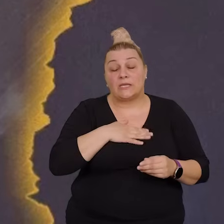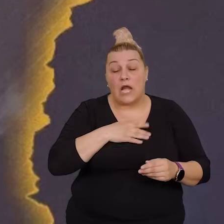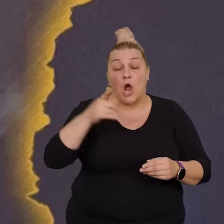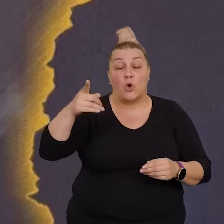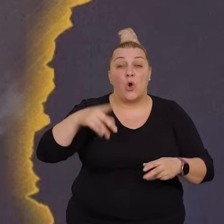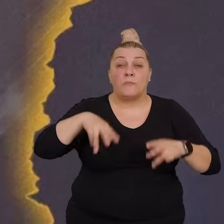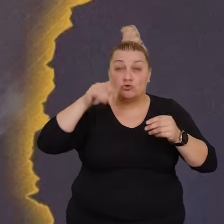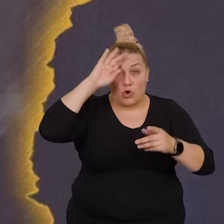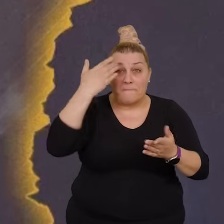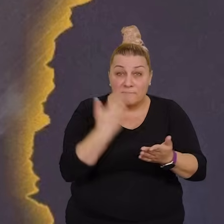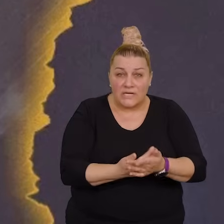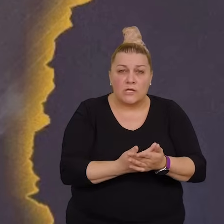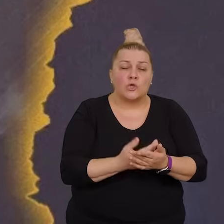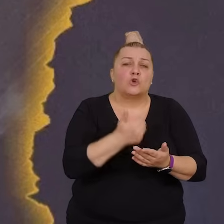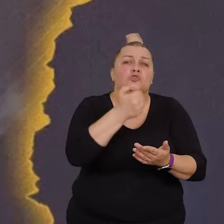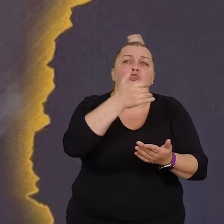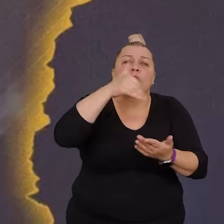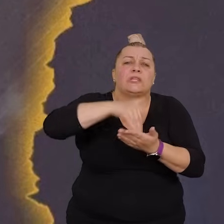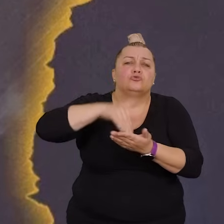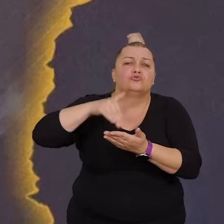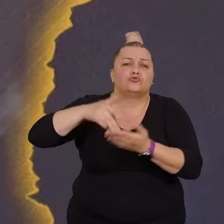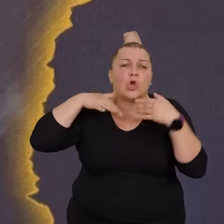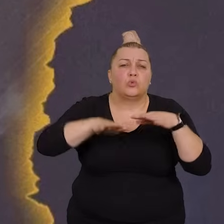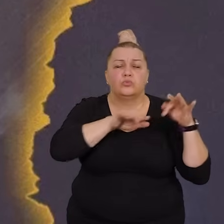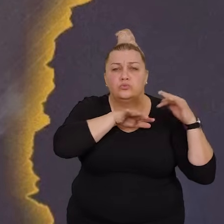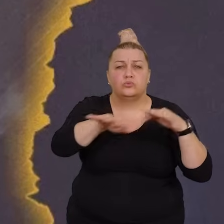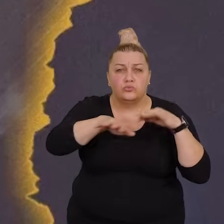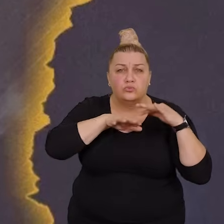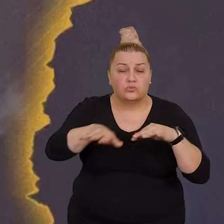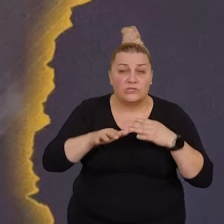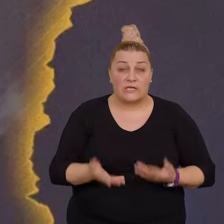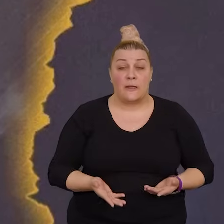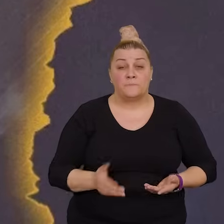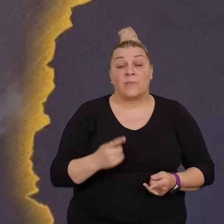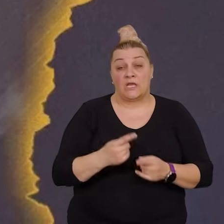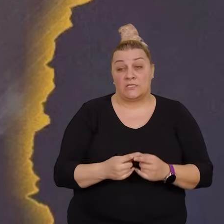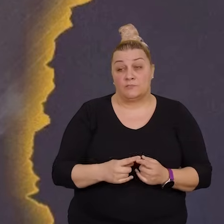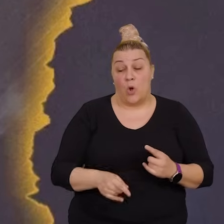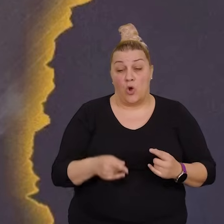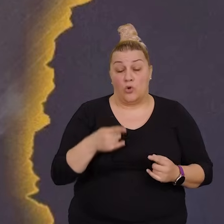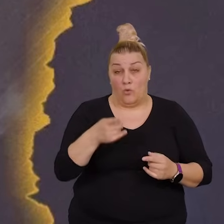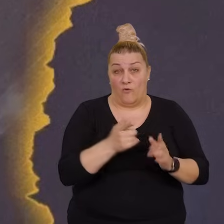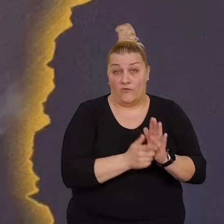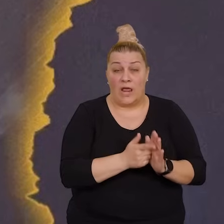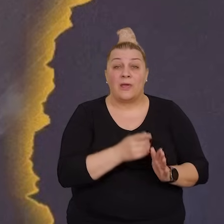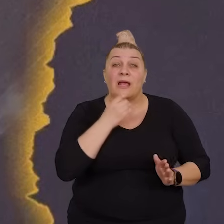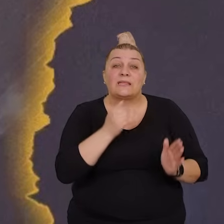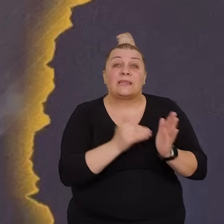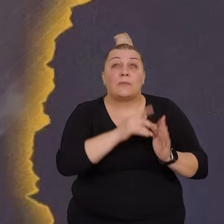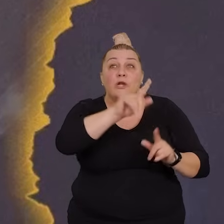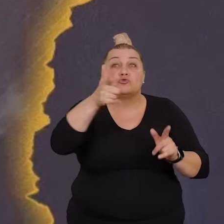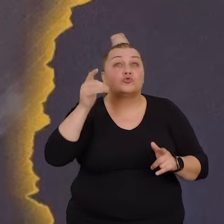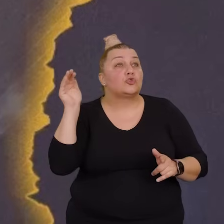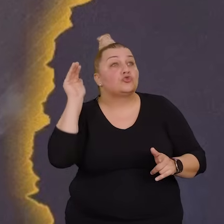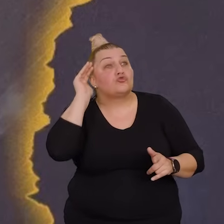da tisuće ljudi, stotine tisuća ljudi dolaze, jer onda kada je trebalo se čuti za Hrvatsku, Međugorje je bilo